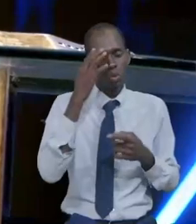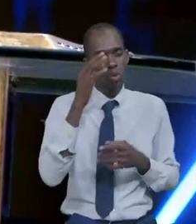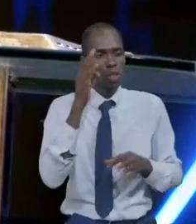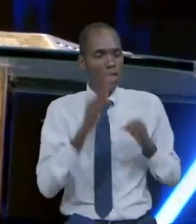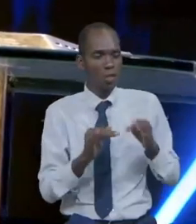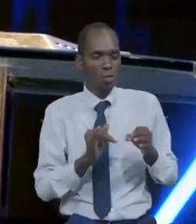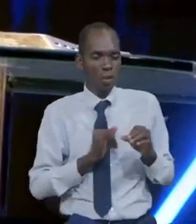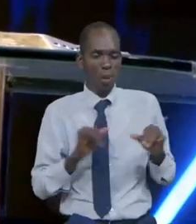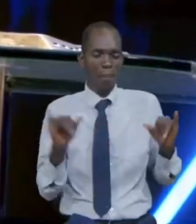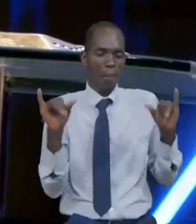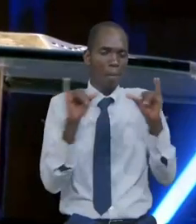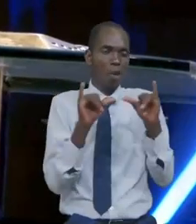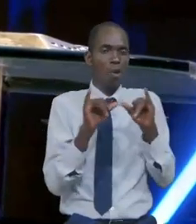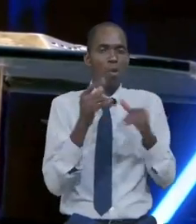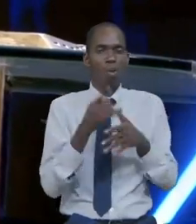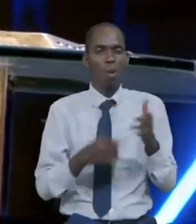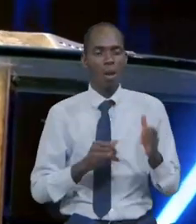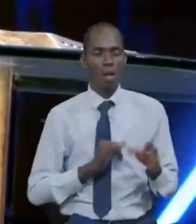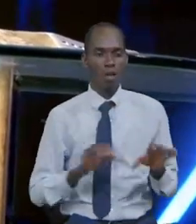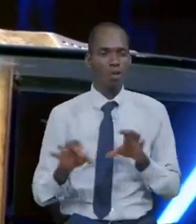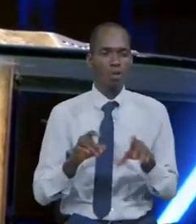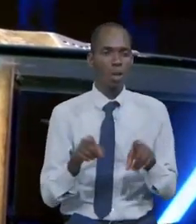je fais en tant que pèlerin